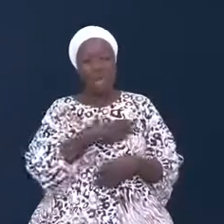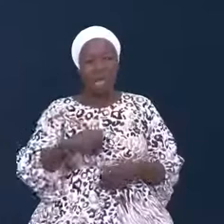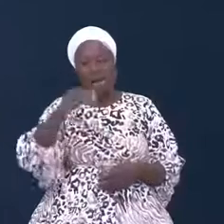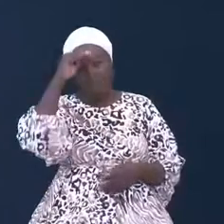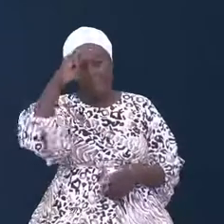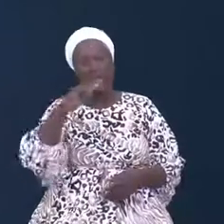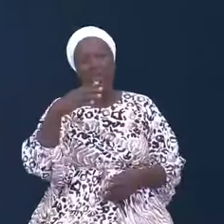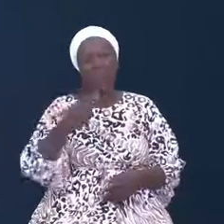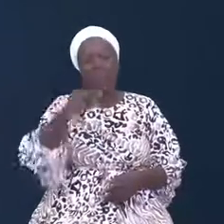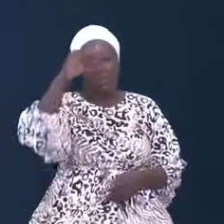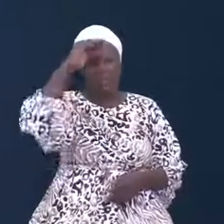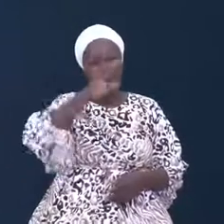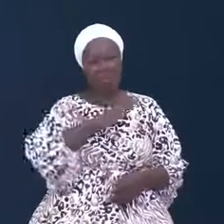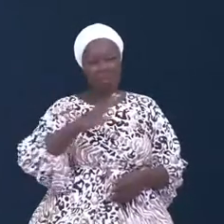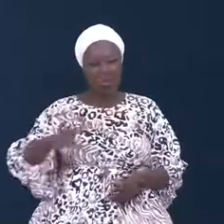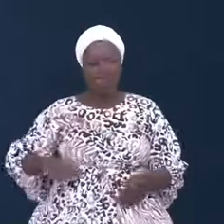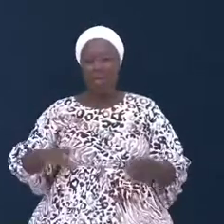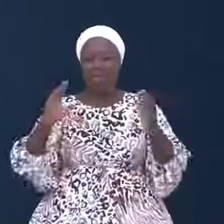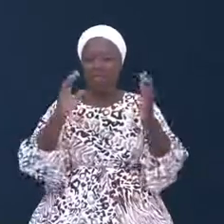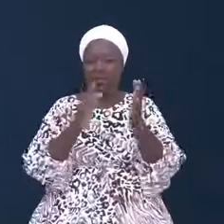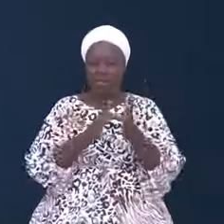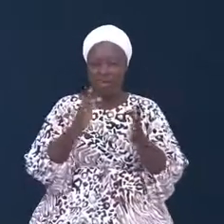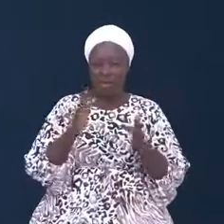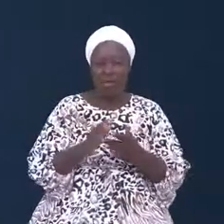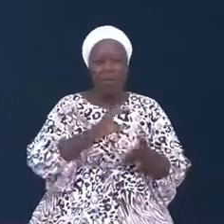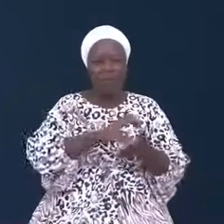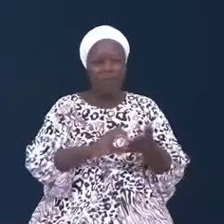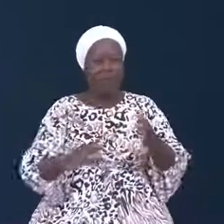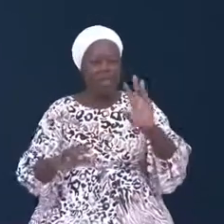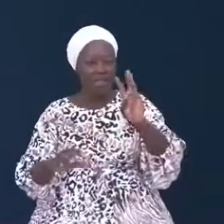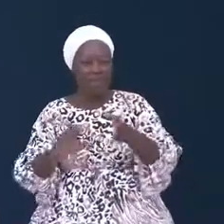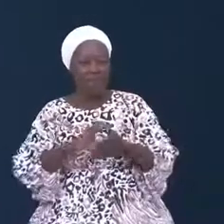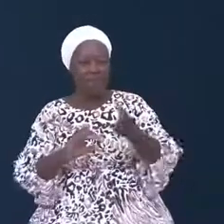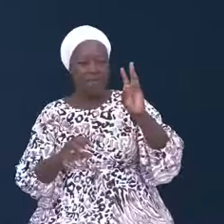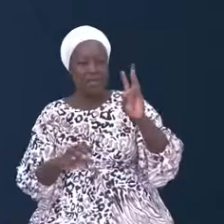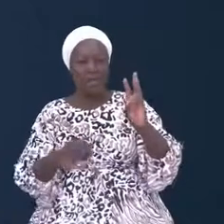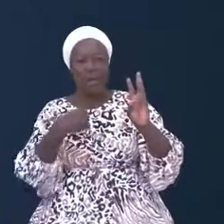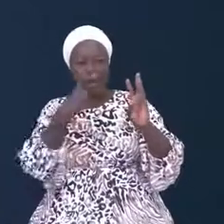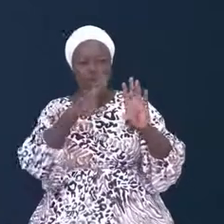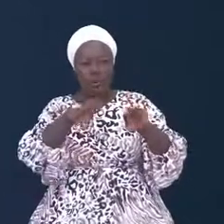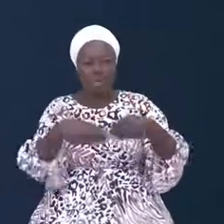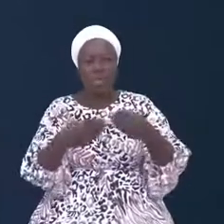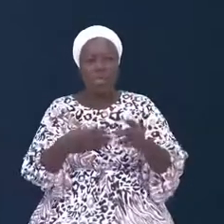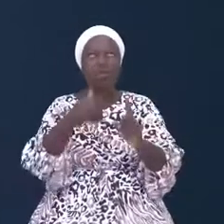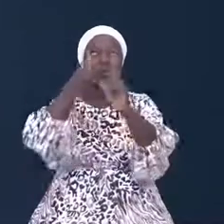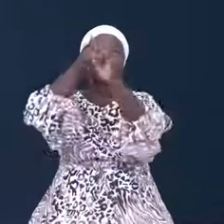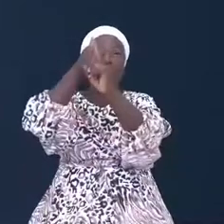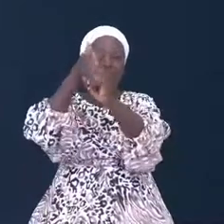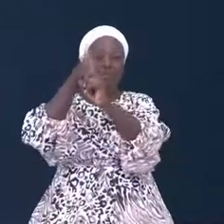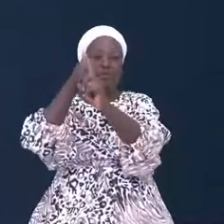un seul médiateur entre Dieu et les hommes, Jésus-Christ homme. Verset 6, on nous